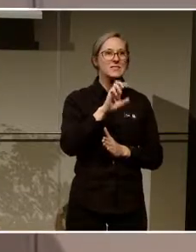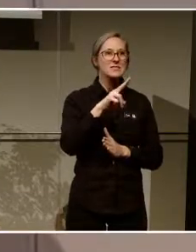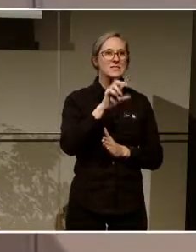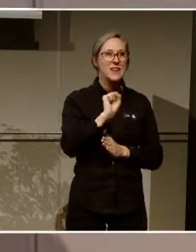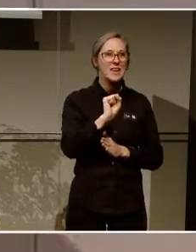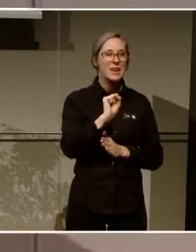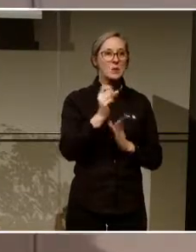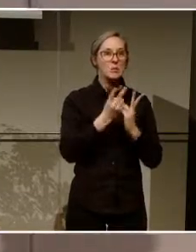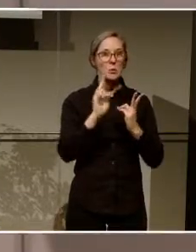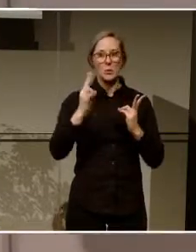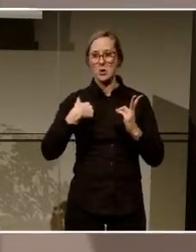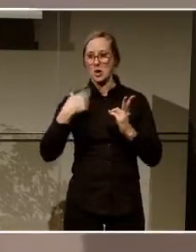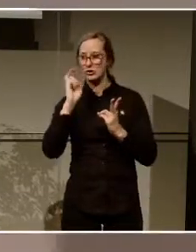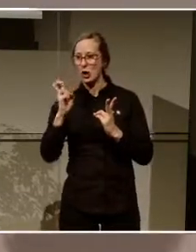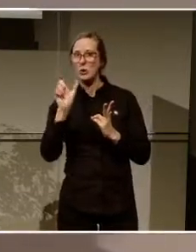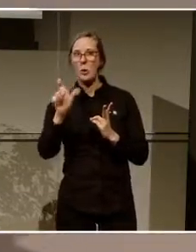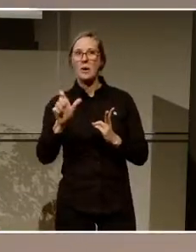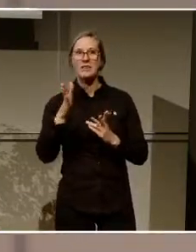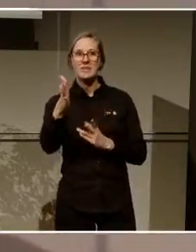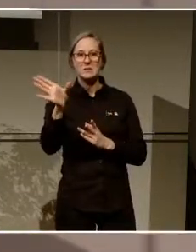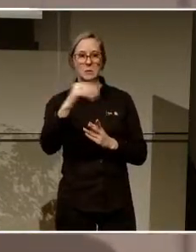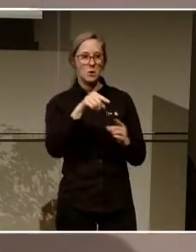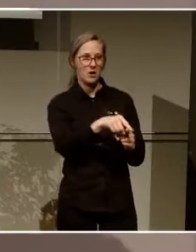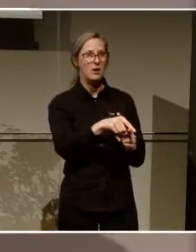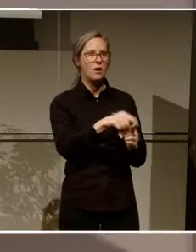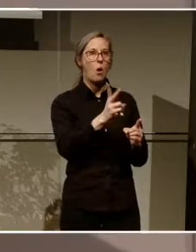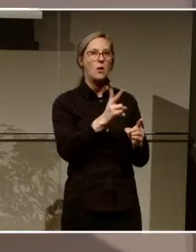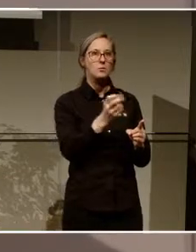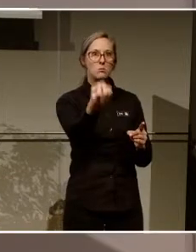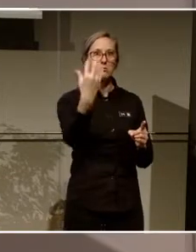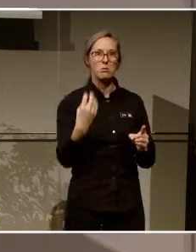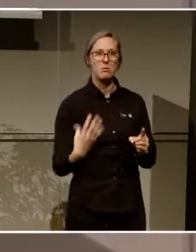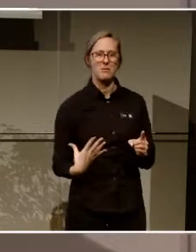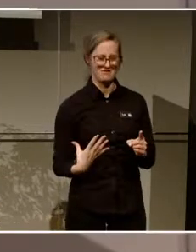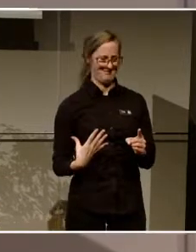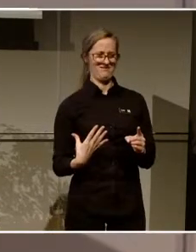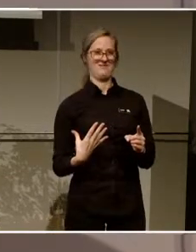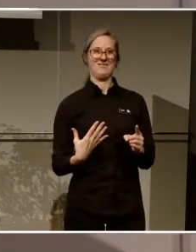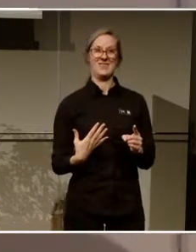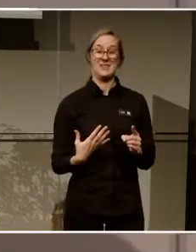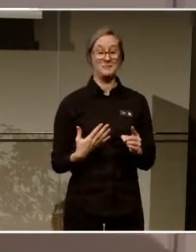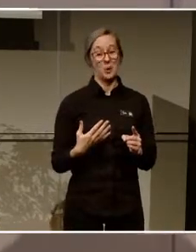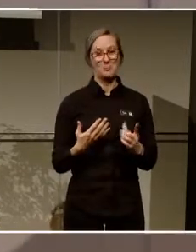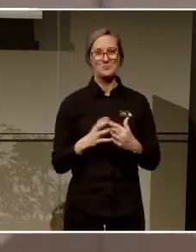så fick jag upp det jag inte hade förväntat mig där. Japp.